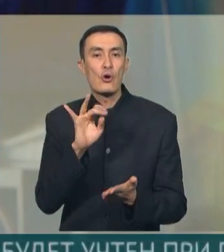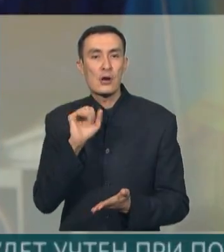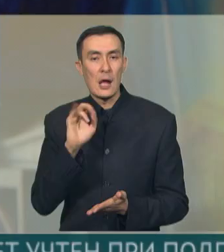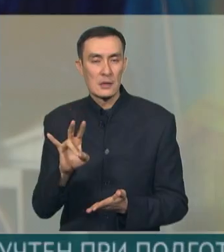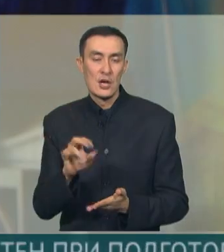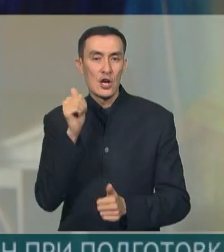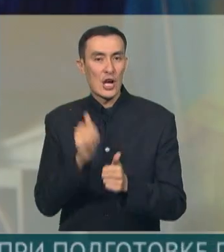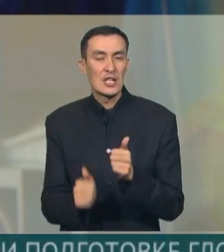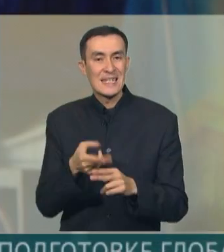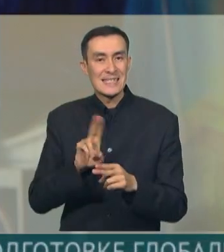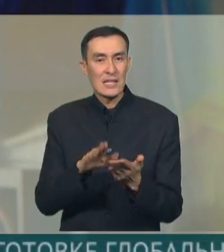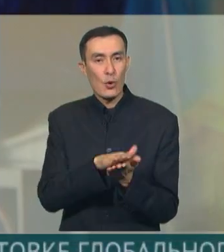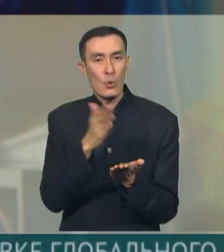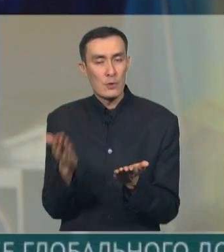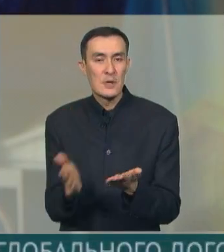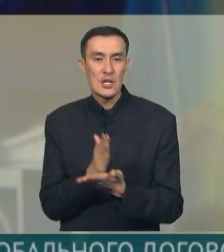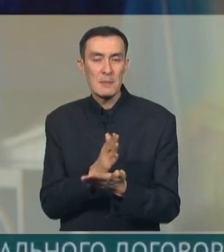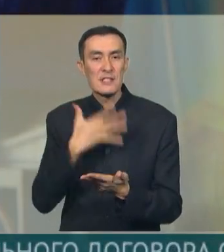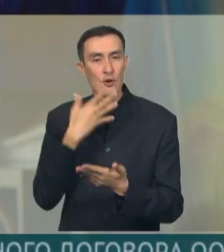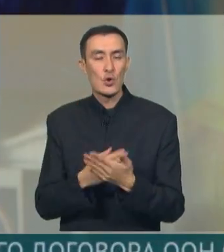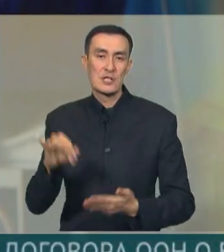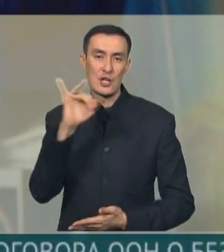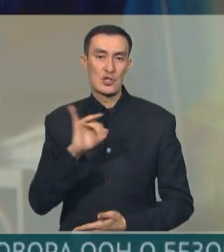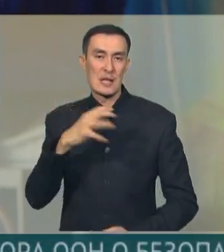писания мусульманской религии, каждый из которых имеет свое особое историческое значение.